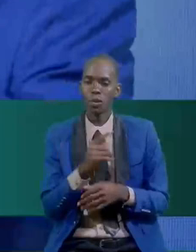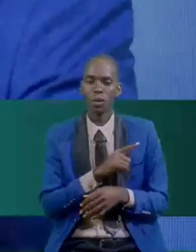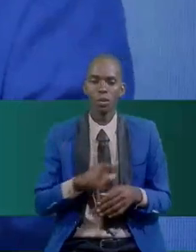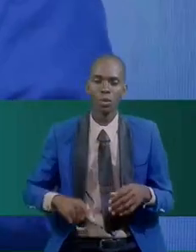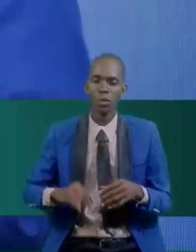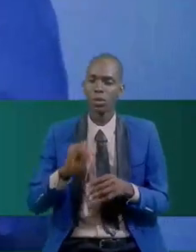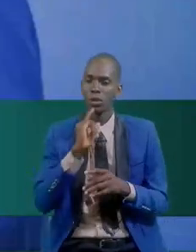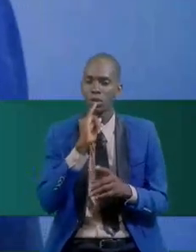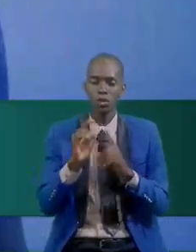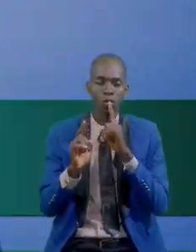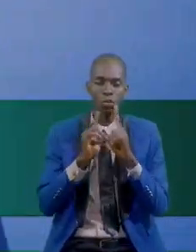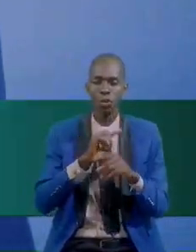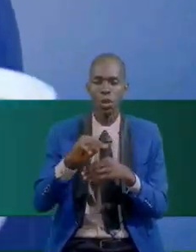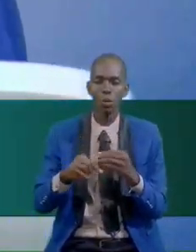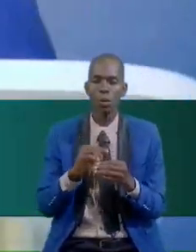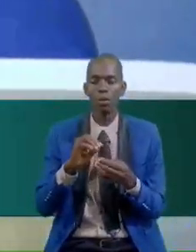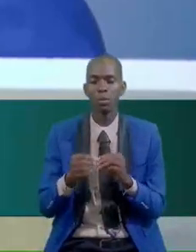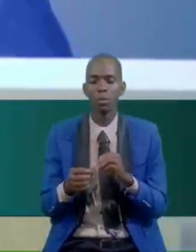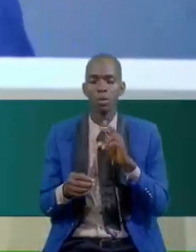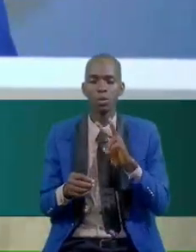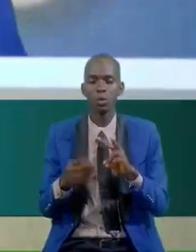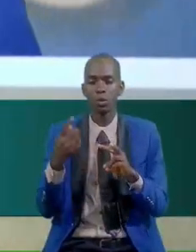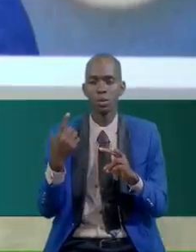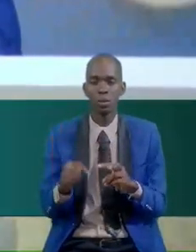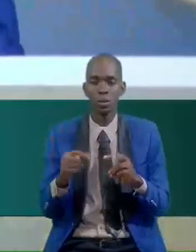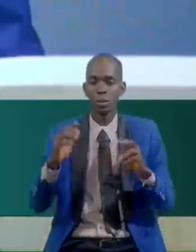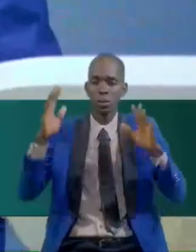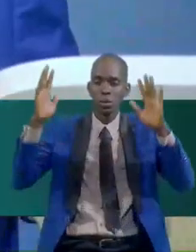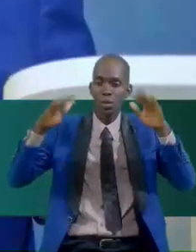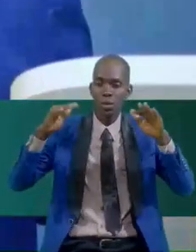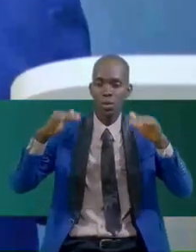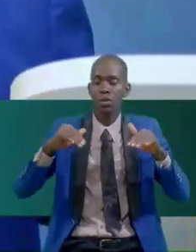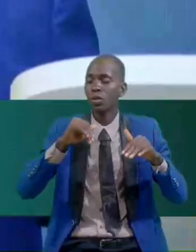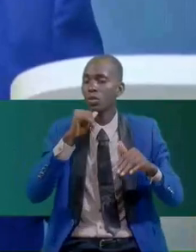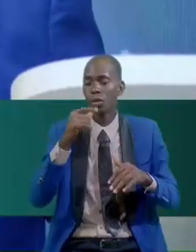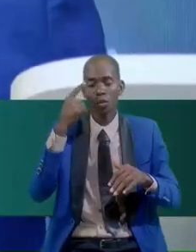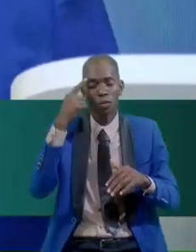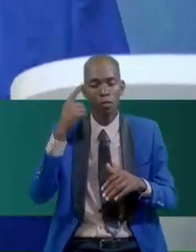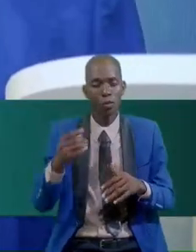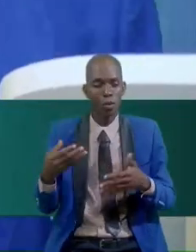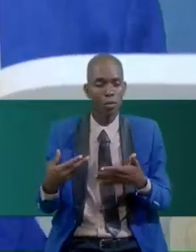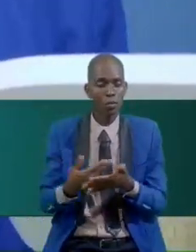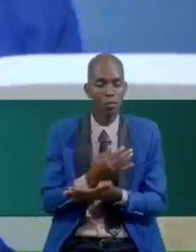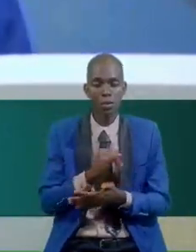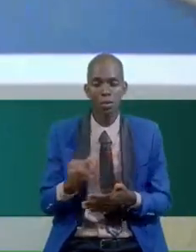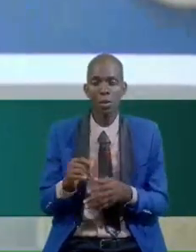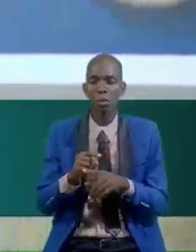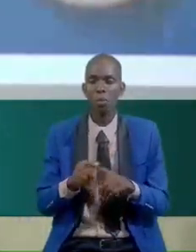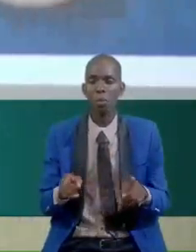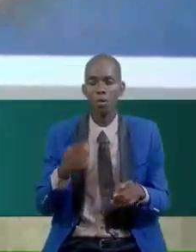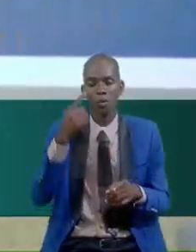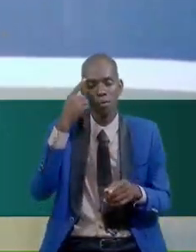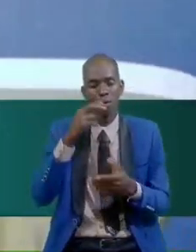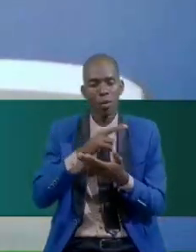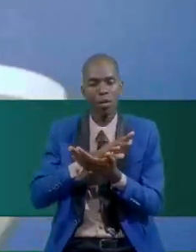parle. Deuxièmement, c'est la pluie, pas seulement pour le rafraîchissement, pour les labos, mais la pluie de justice pour